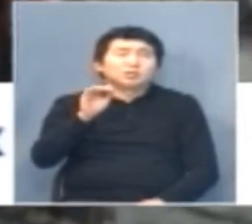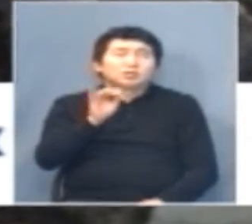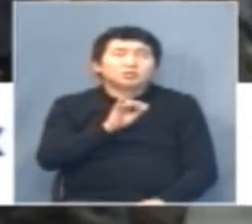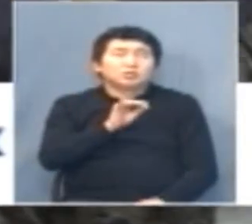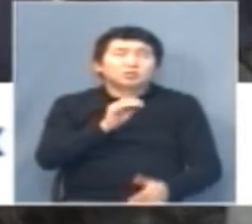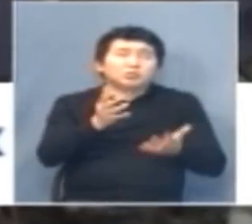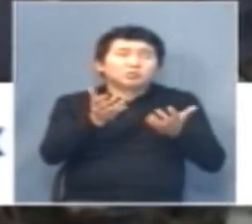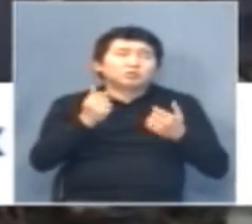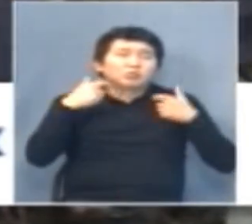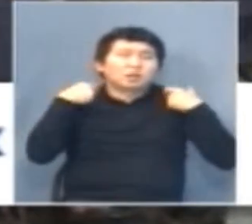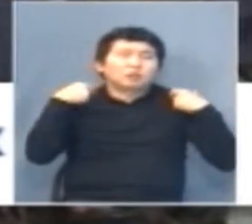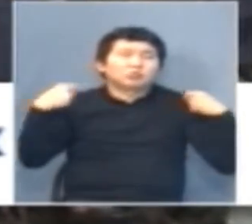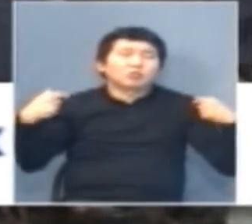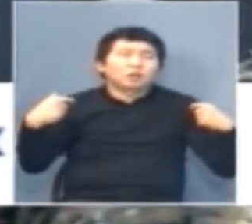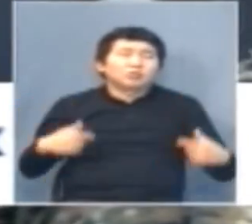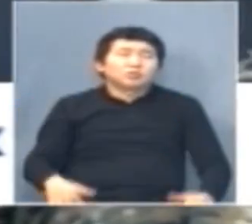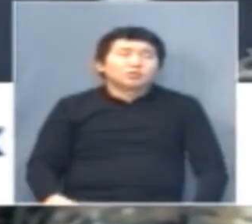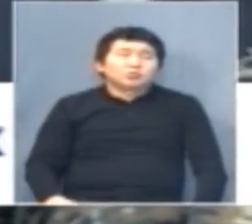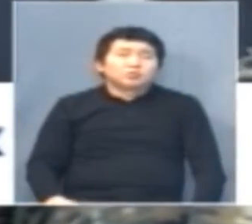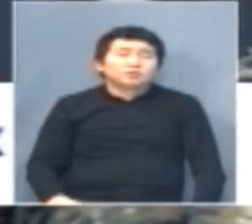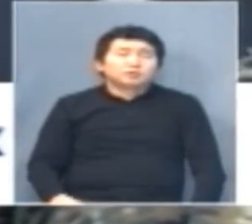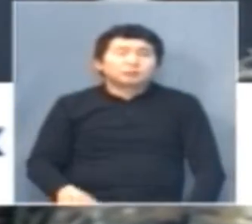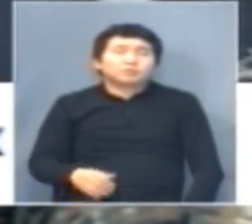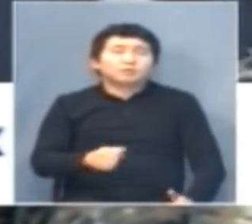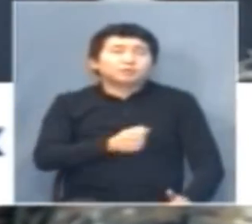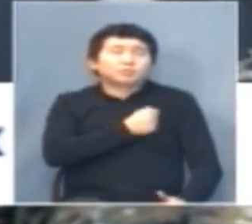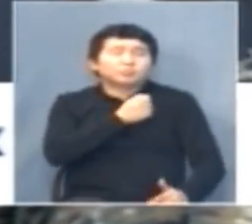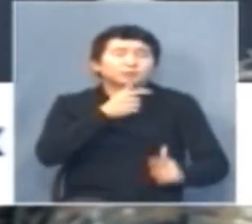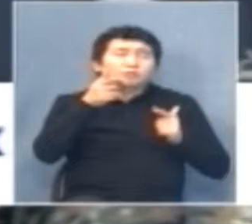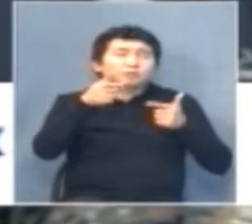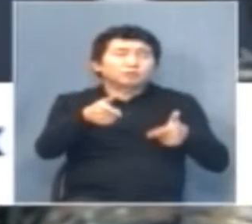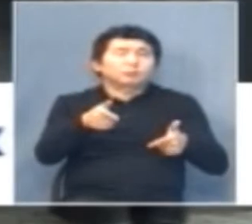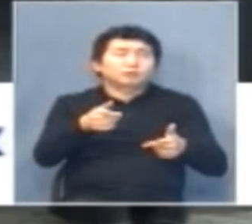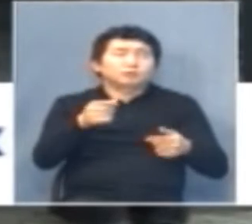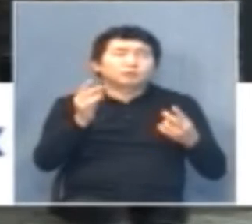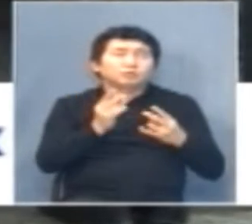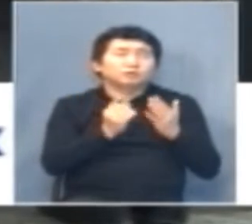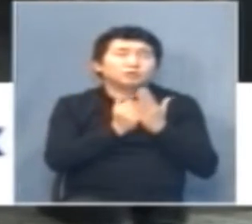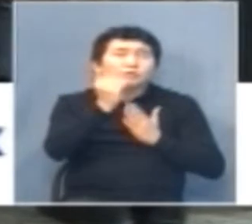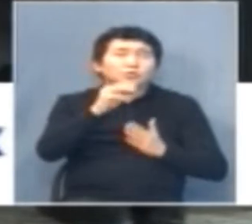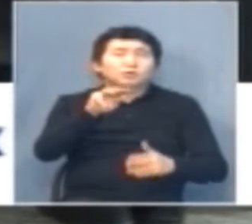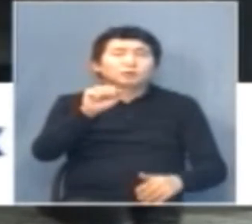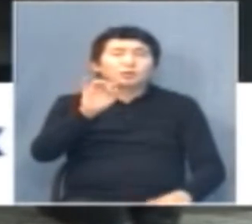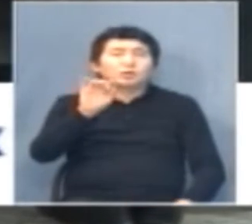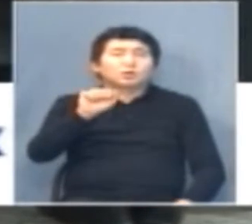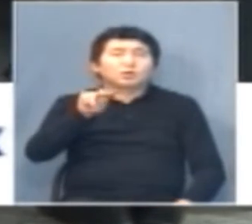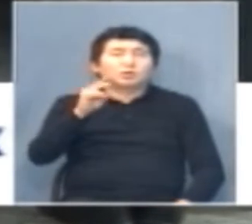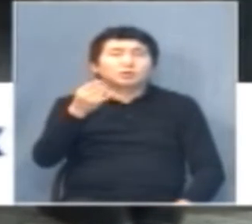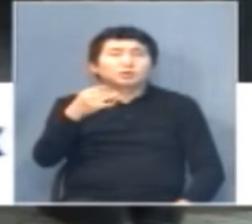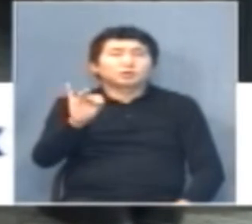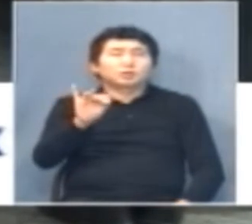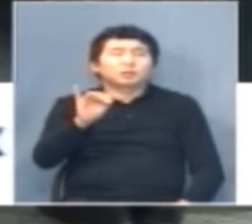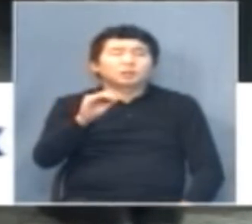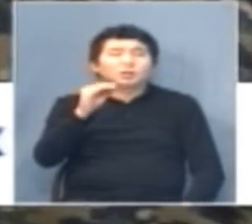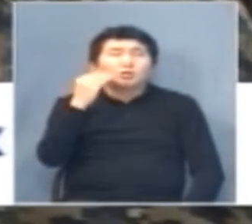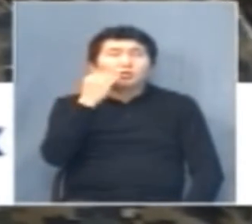сами военнослужащие, чтобы поступить на службу, необходимо обладать высокими моральными качествами. Обеспечивать порядок в обществе и